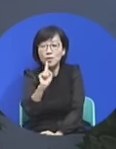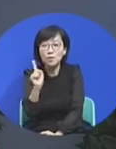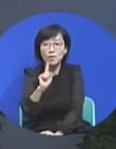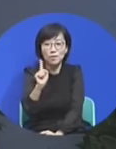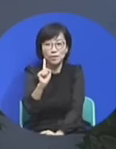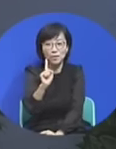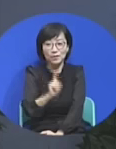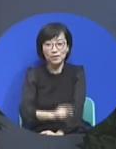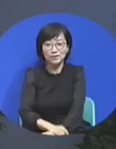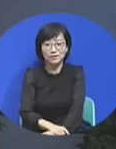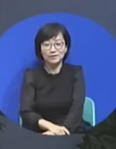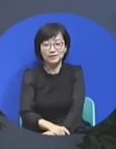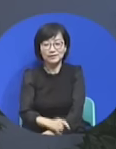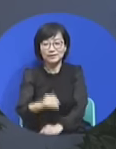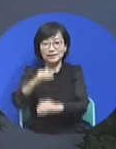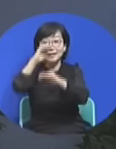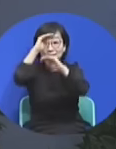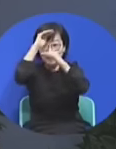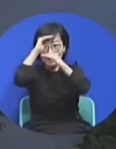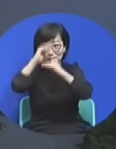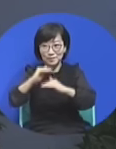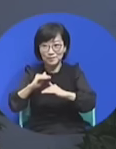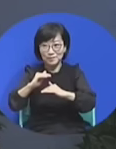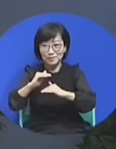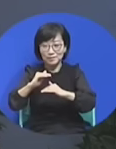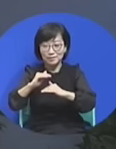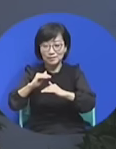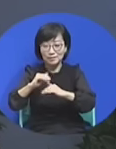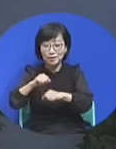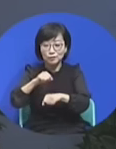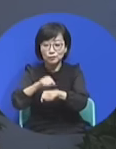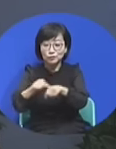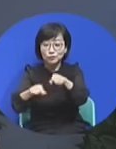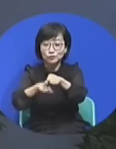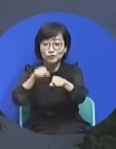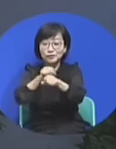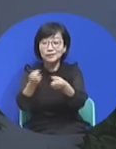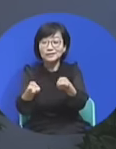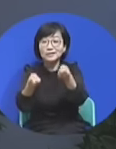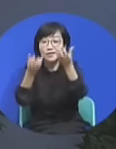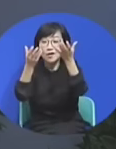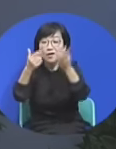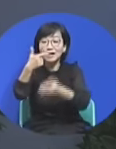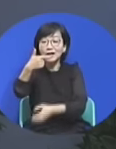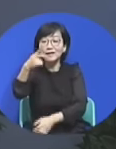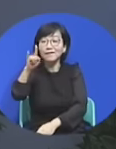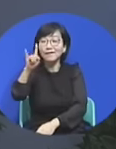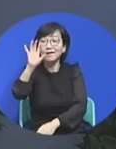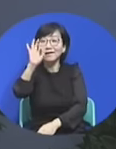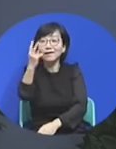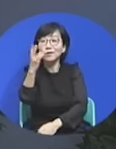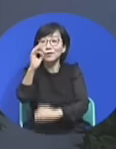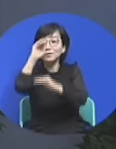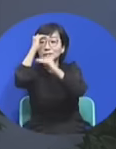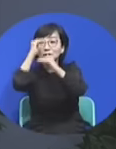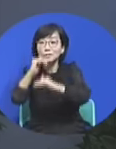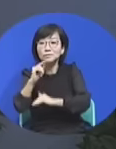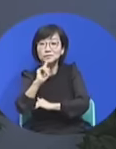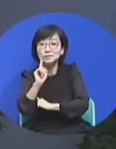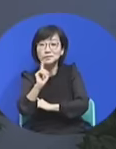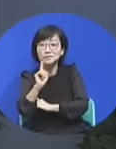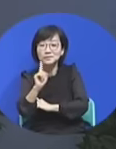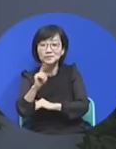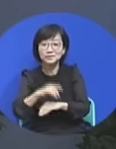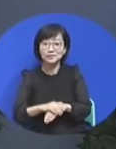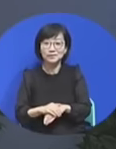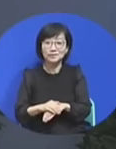background of heaven. 그 내용입니다. It's the content. 내용을 알아야 될 거 아니에요. We need to know the content. 아니 수장절의 내용이 뭡니까? What is the content of the ingathering? 천국